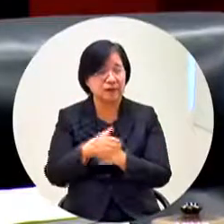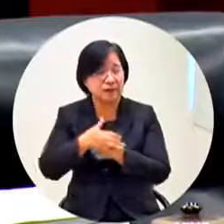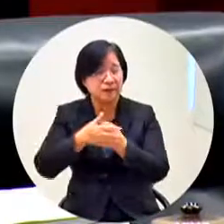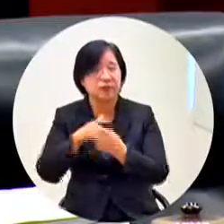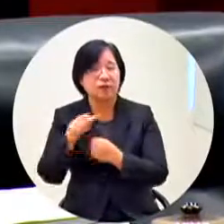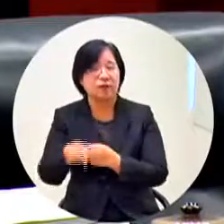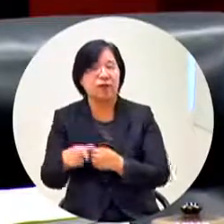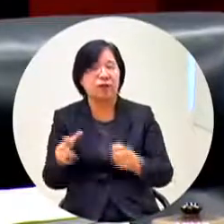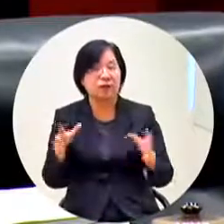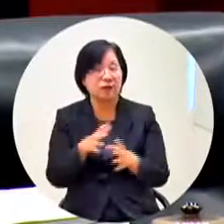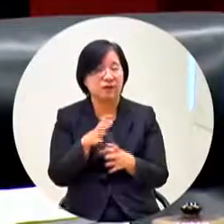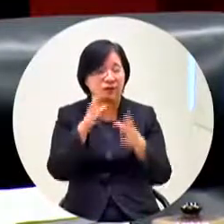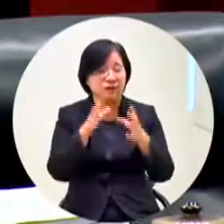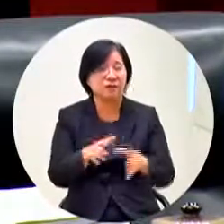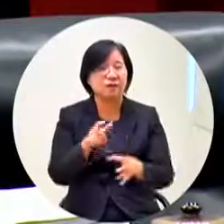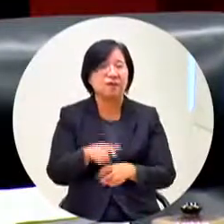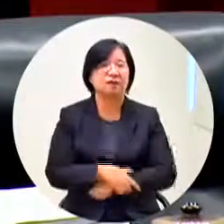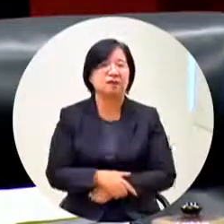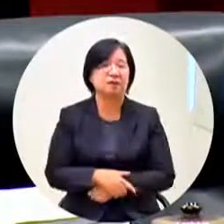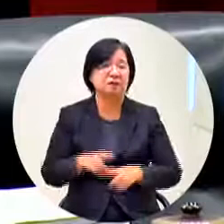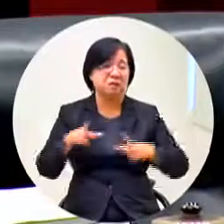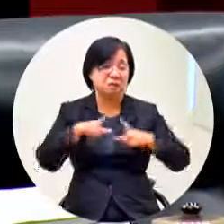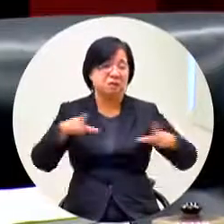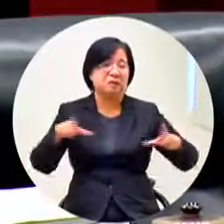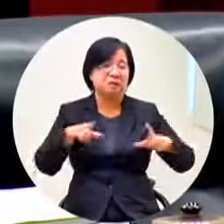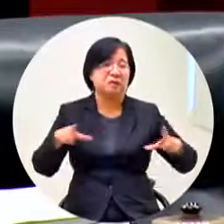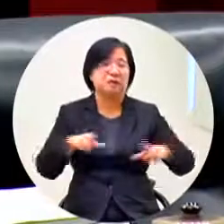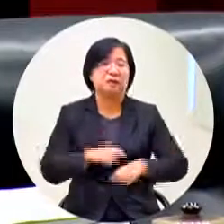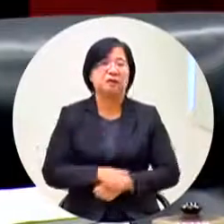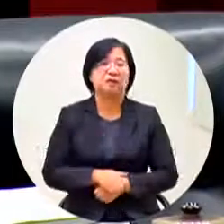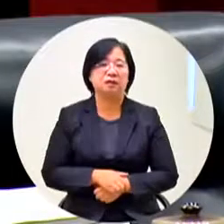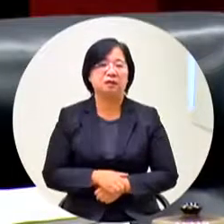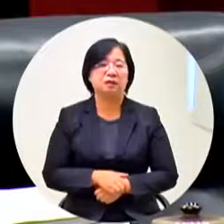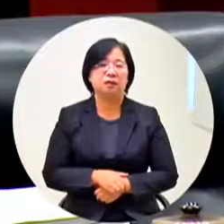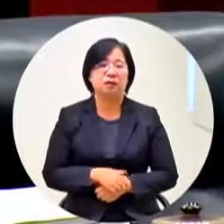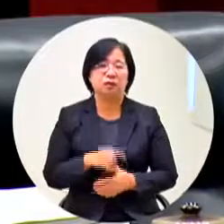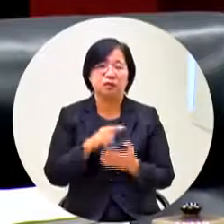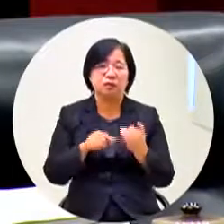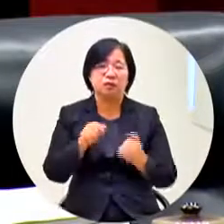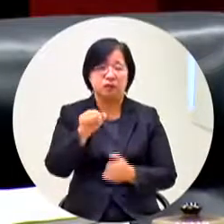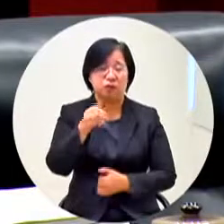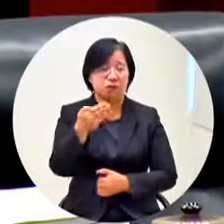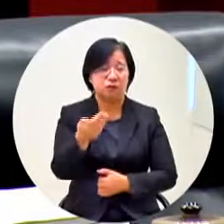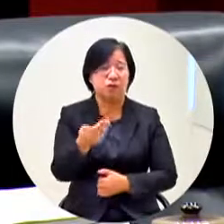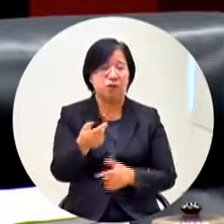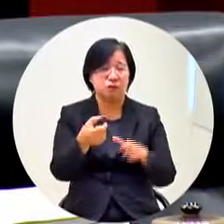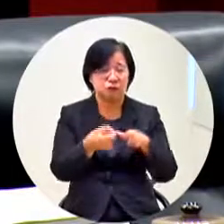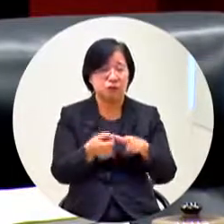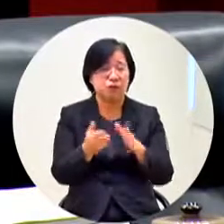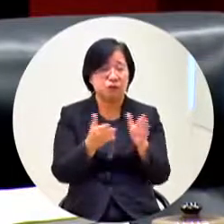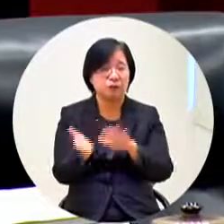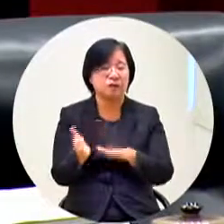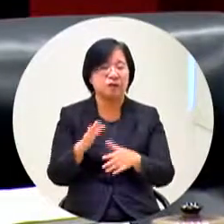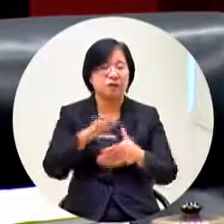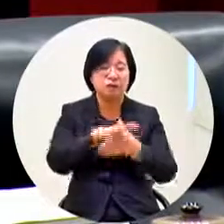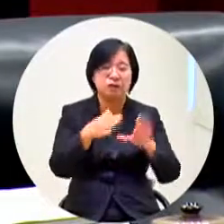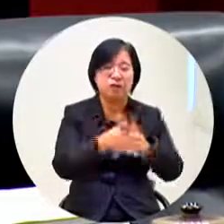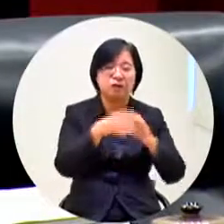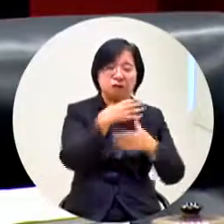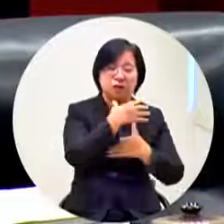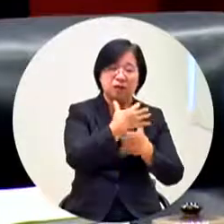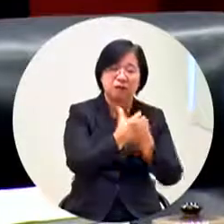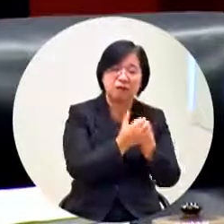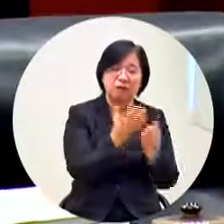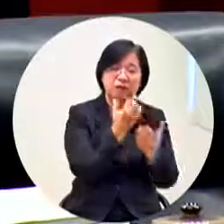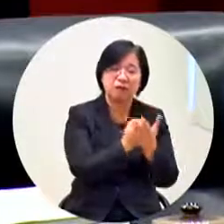时框了这么大的一个范围，大概59公顷，那时候作为文化保存区，结果把整个地